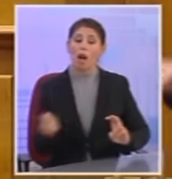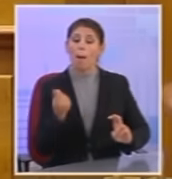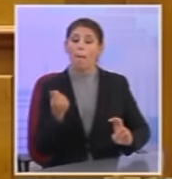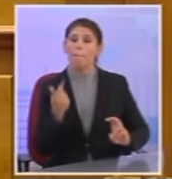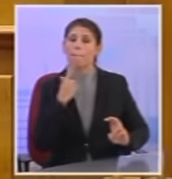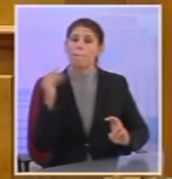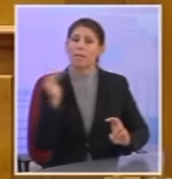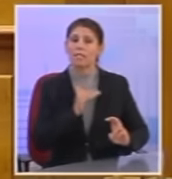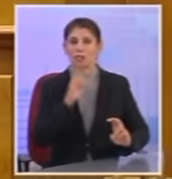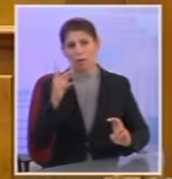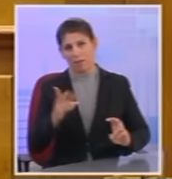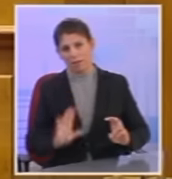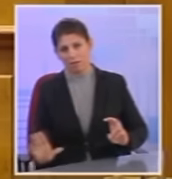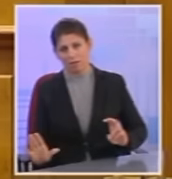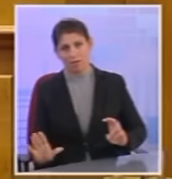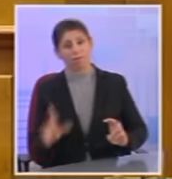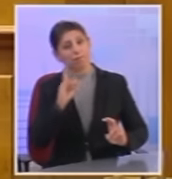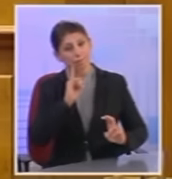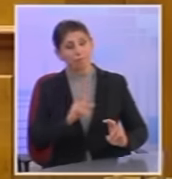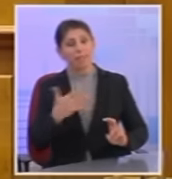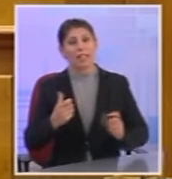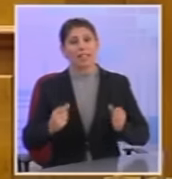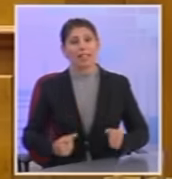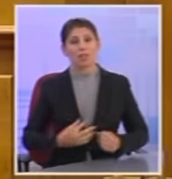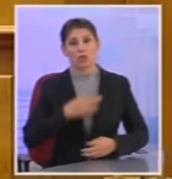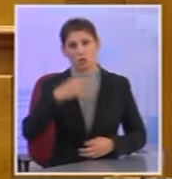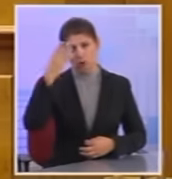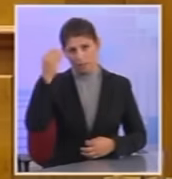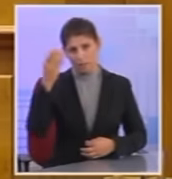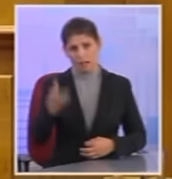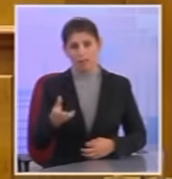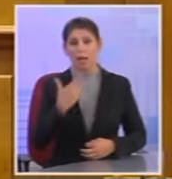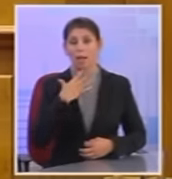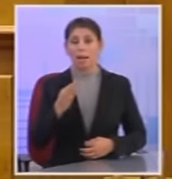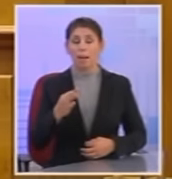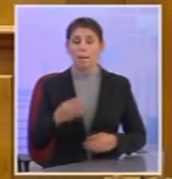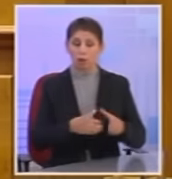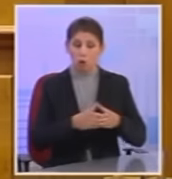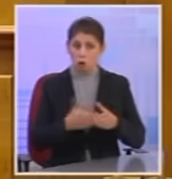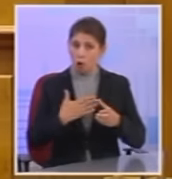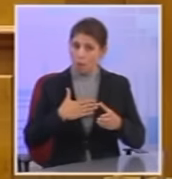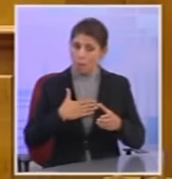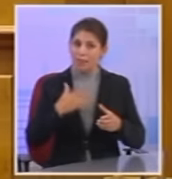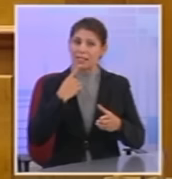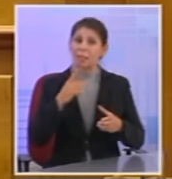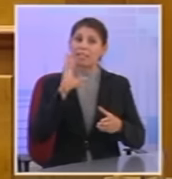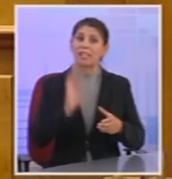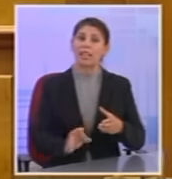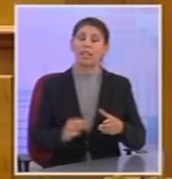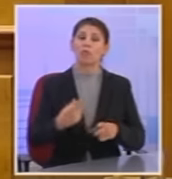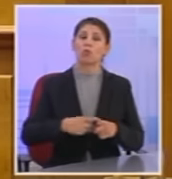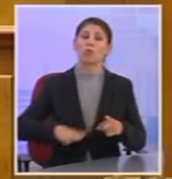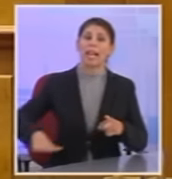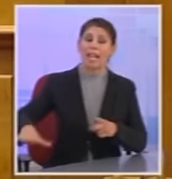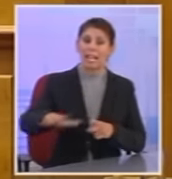πρέπει σύντομα να απαντήσετε. Οφείλει λοιπόν να πάρει θέση ο κύριος Τσίπρας. Επειδή η παράταξή μας είπε την αλήθεια στους